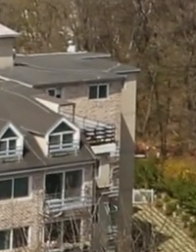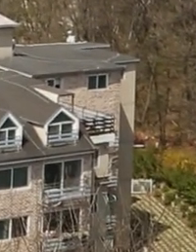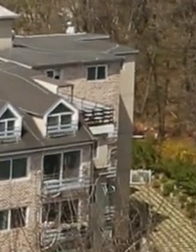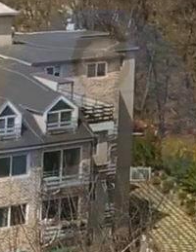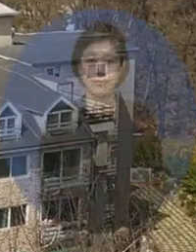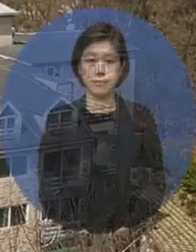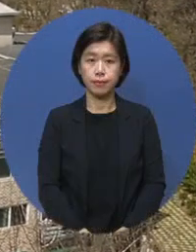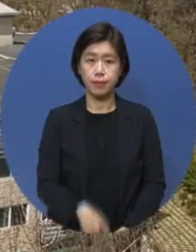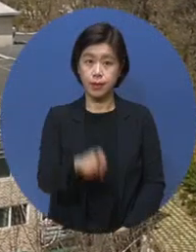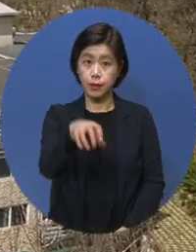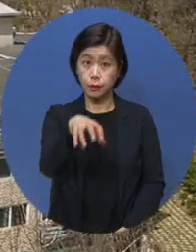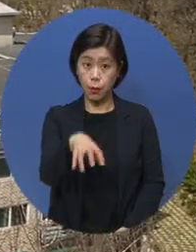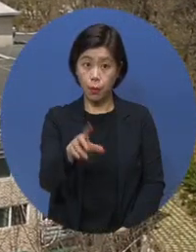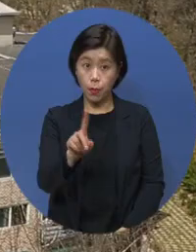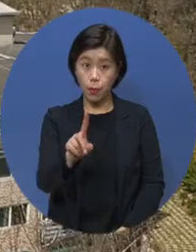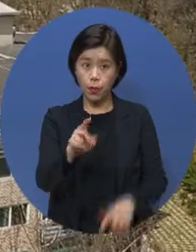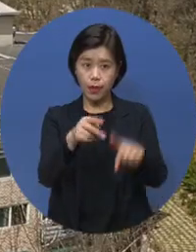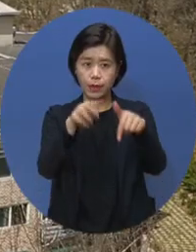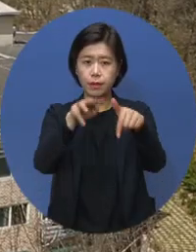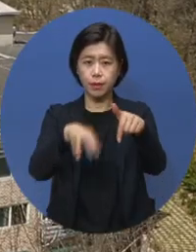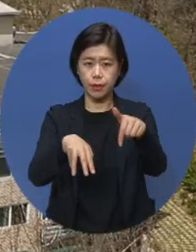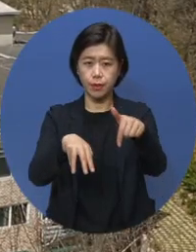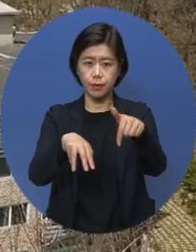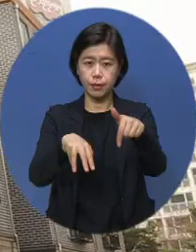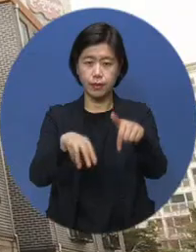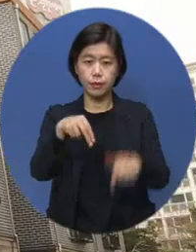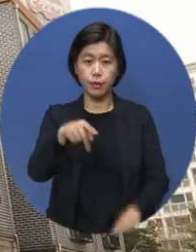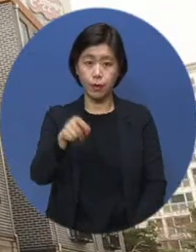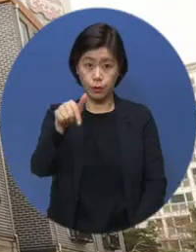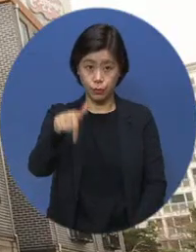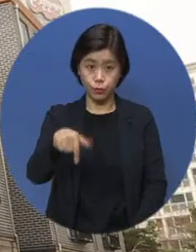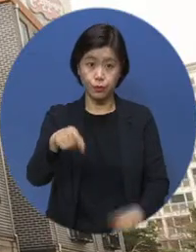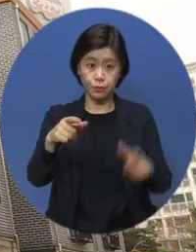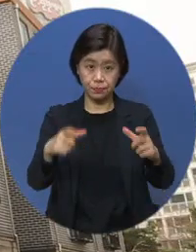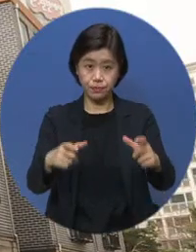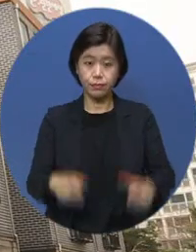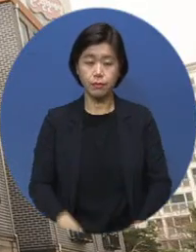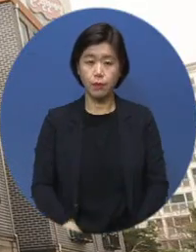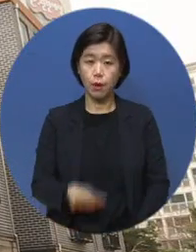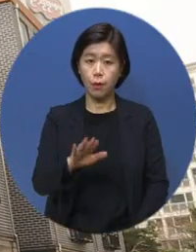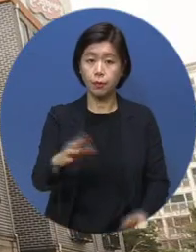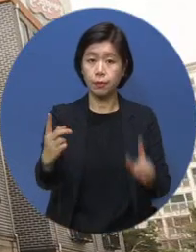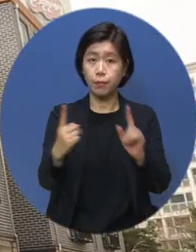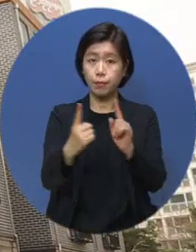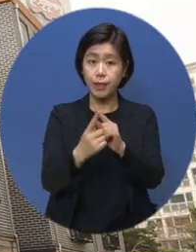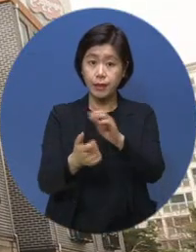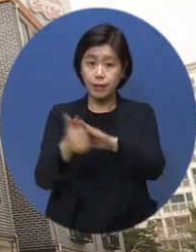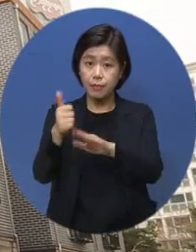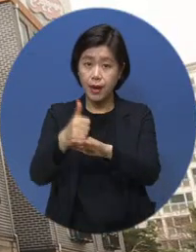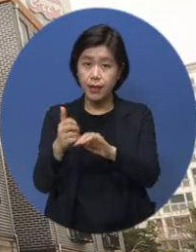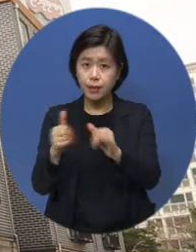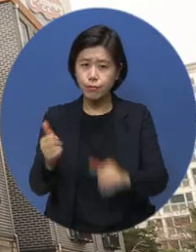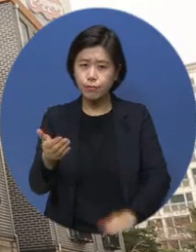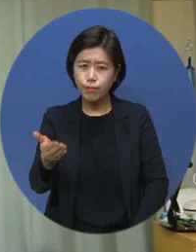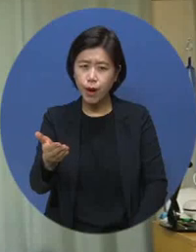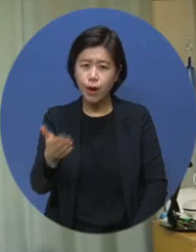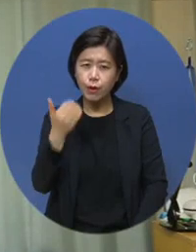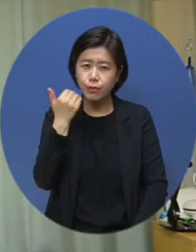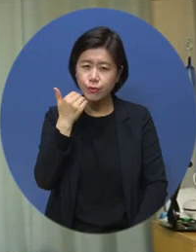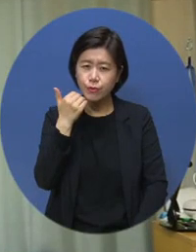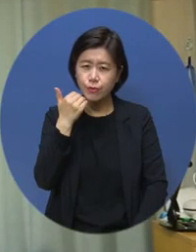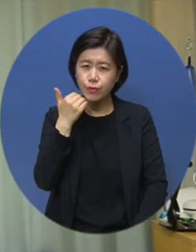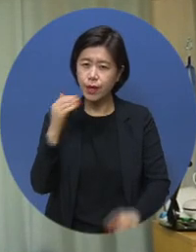이곳은 인천광역시 서구 오늘 만나볼 희망인 의 주인공이 이곳에 살고 있다고 하는데요